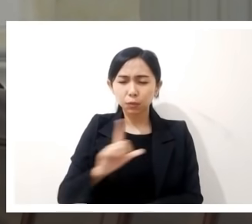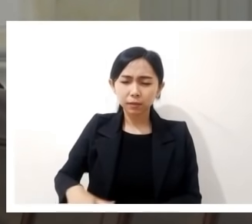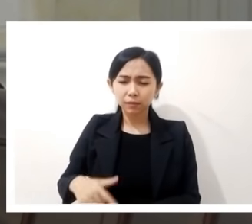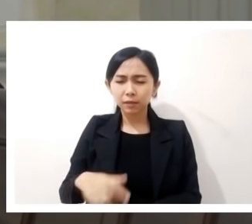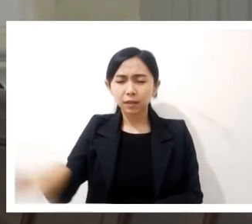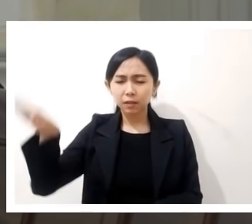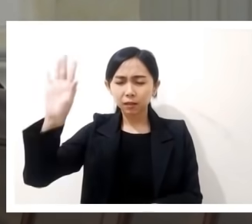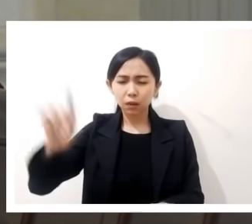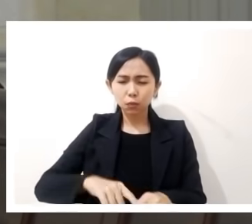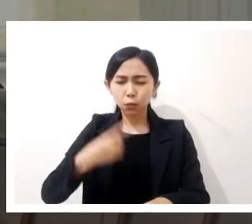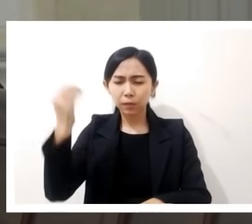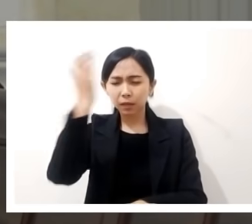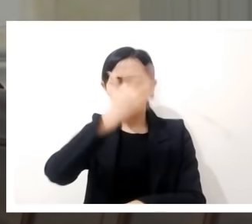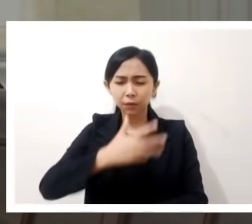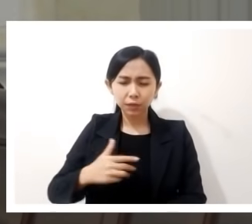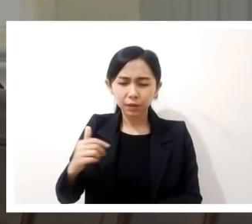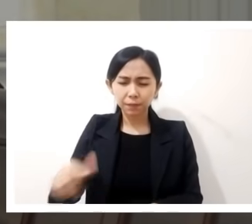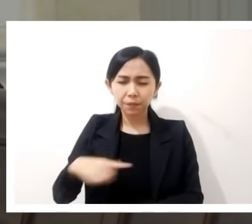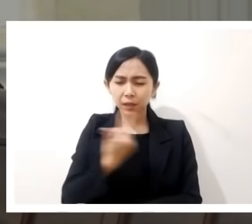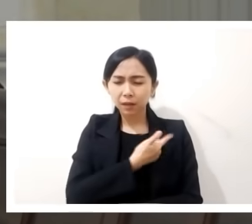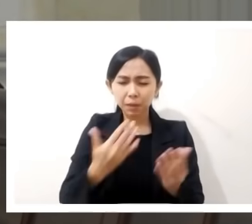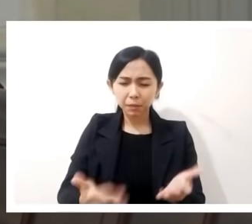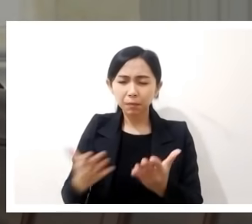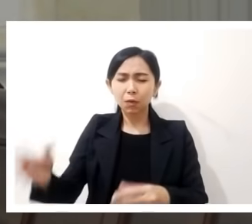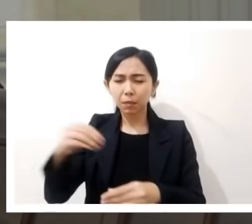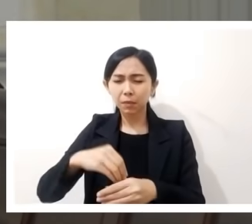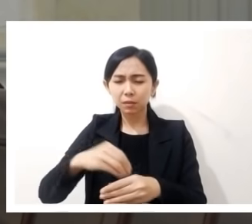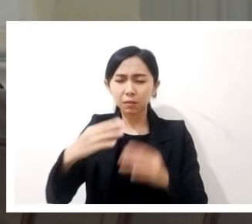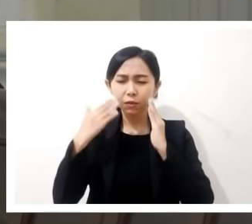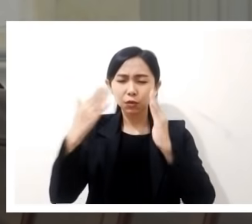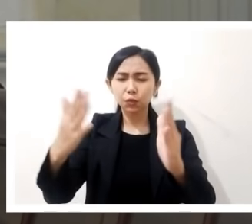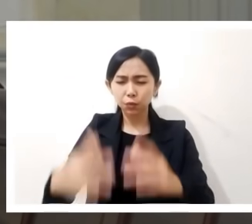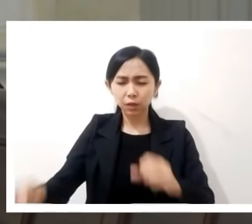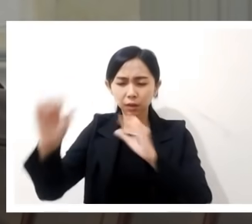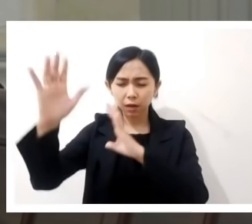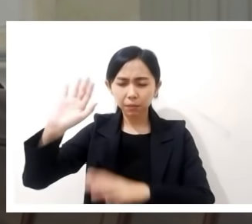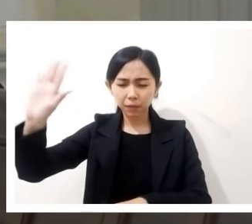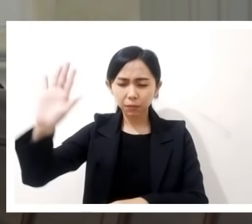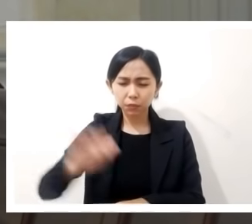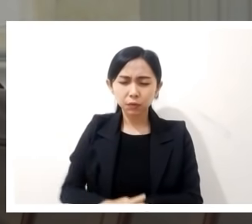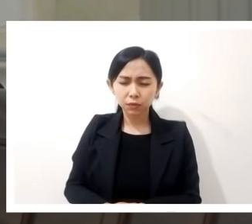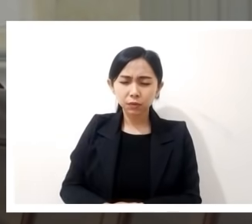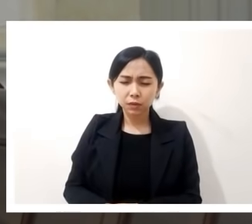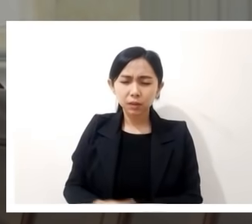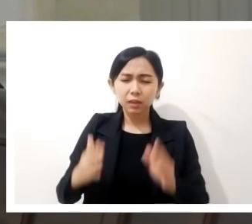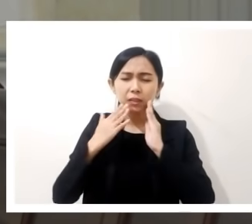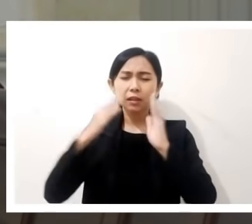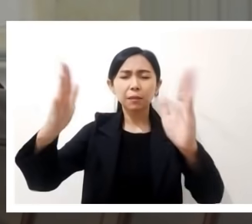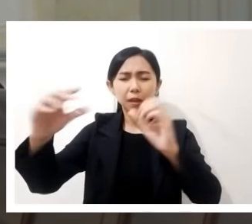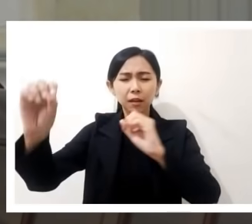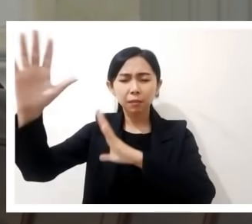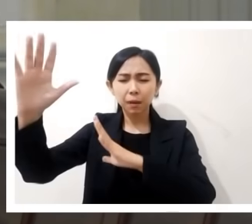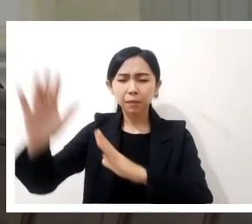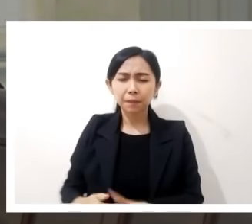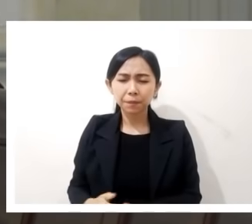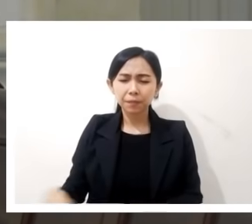Sumber Karunia, kami membawa persembahan syukur kami ke hadapan-Mu. Terimalah ya Bapa,